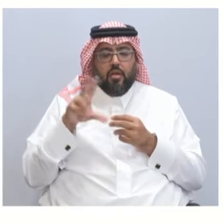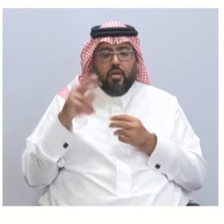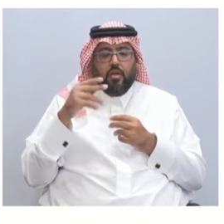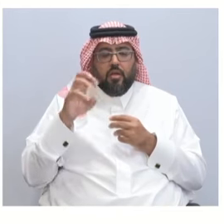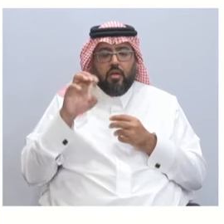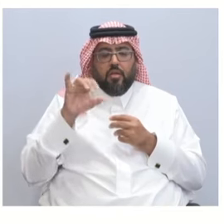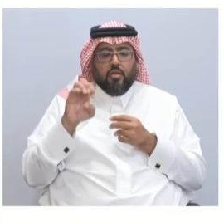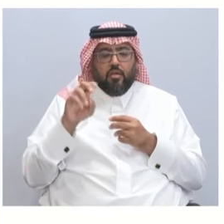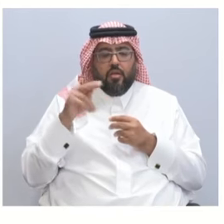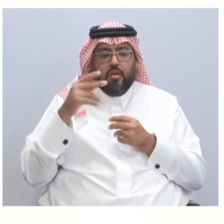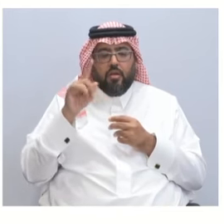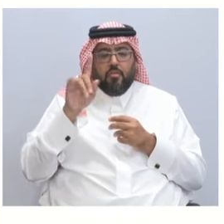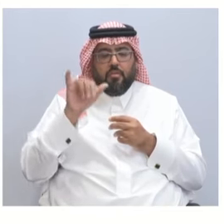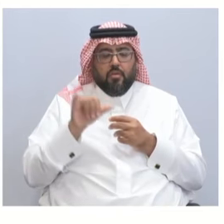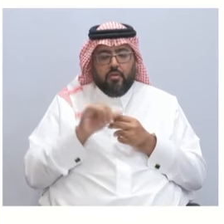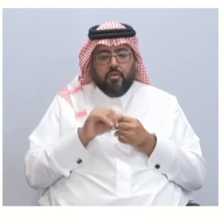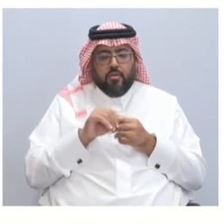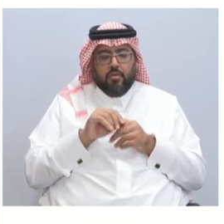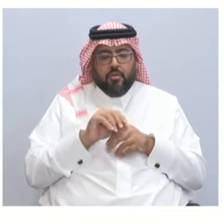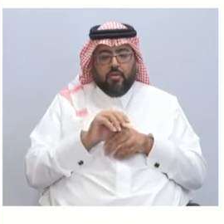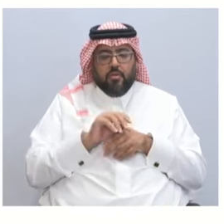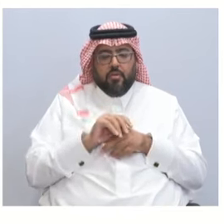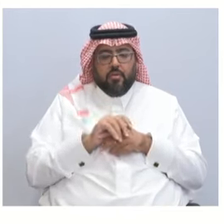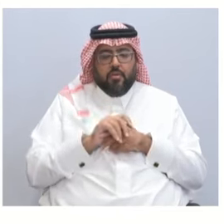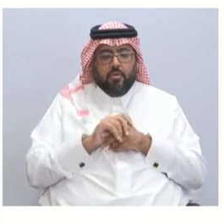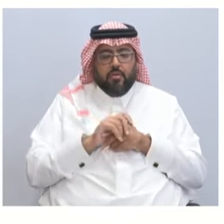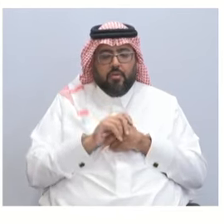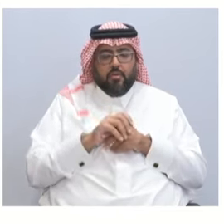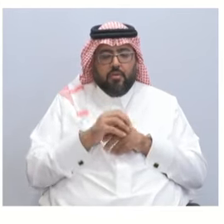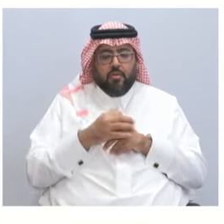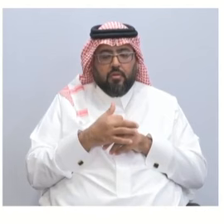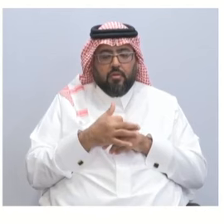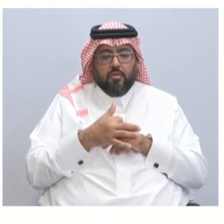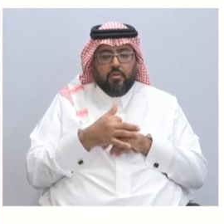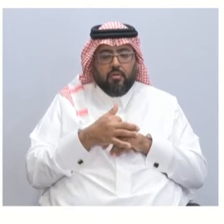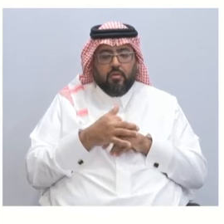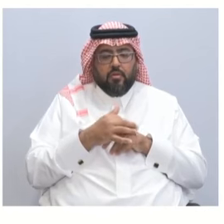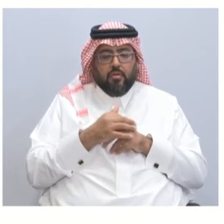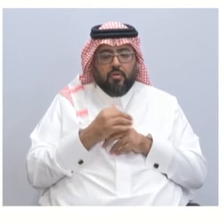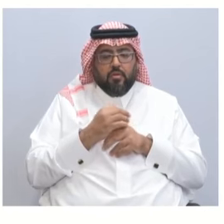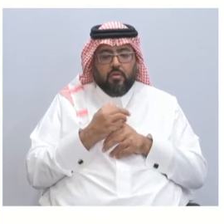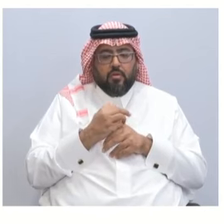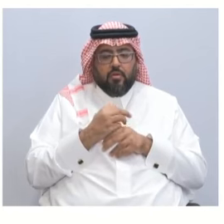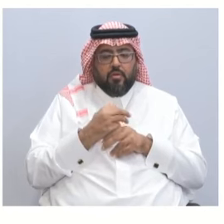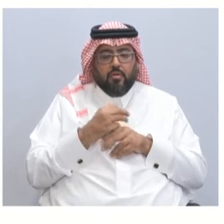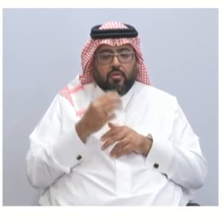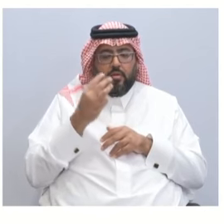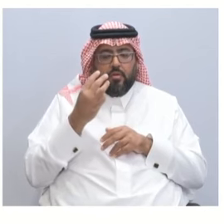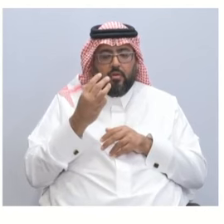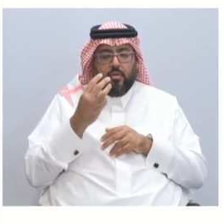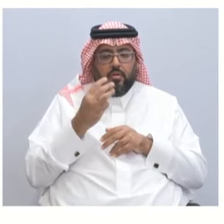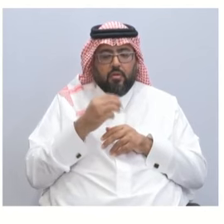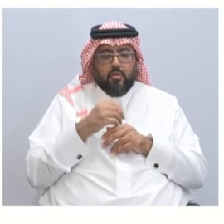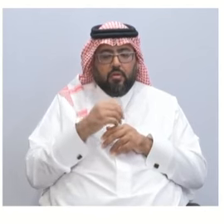الطالب اجهزه مجلس التعاون لدول الخليج العربيه ثلاثه